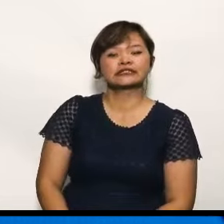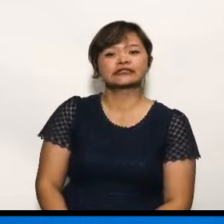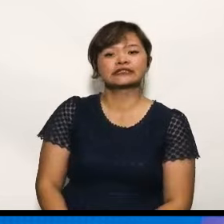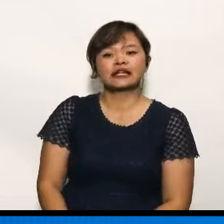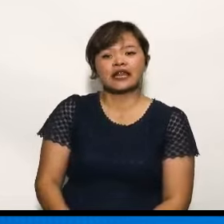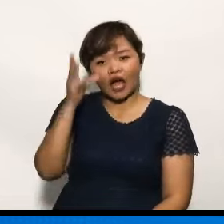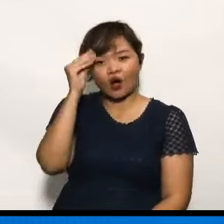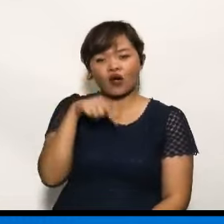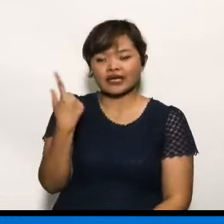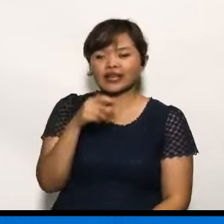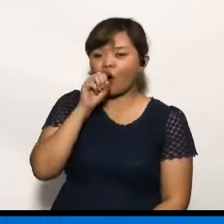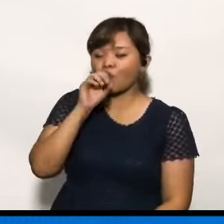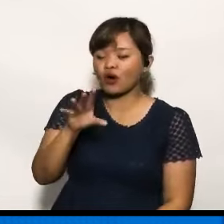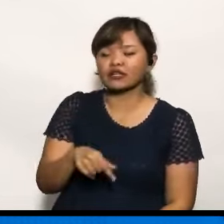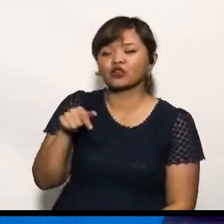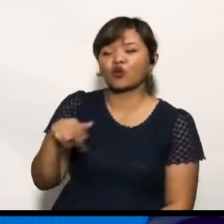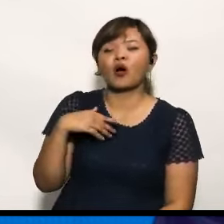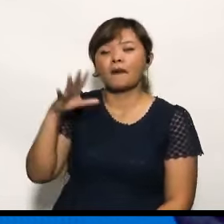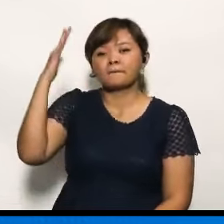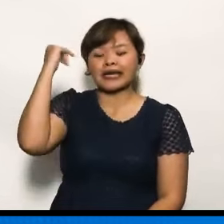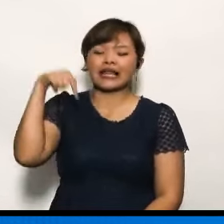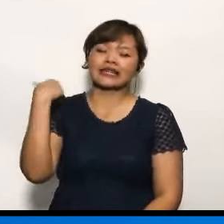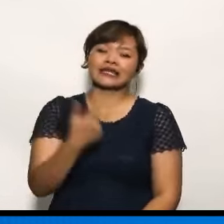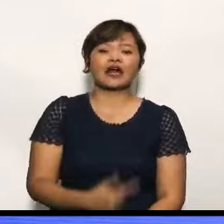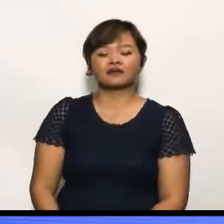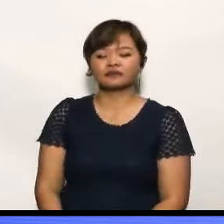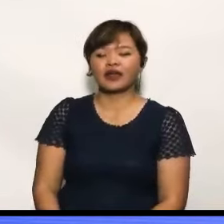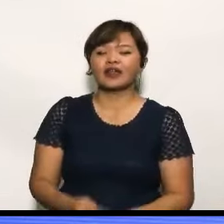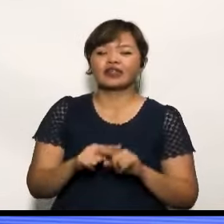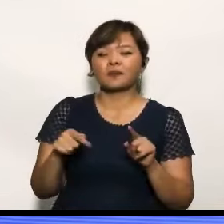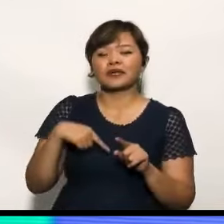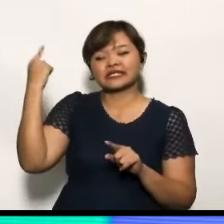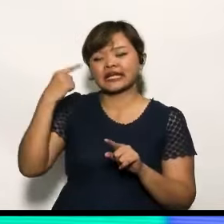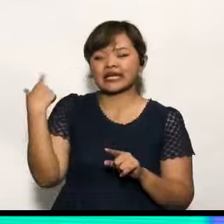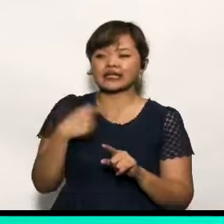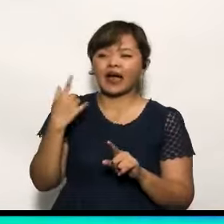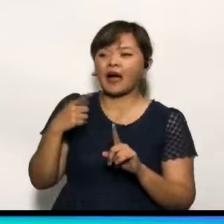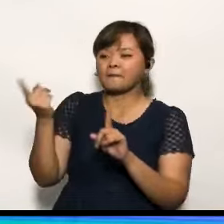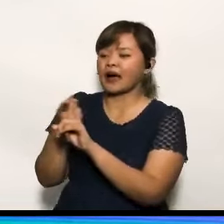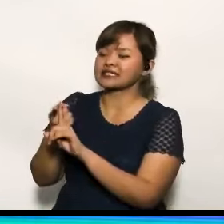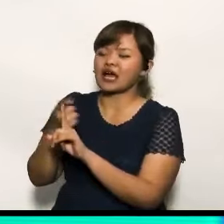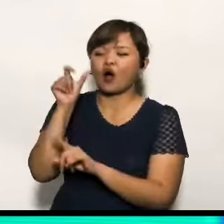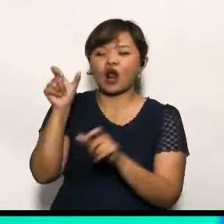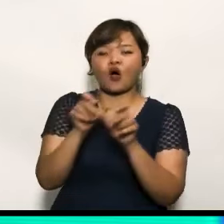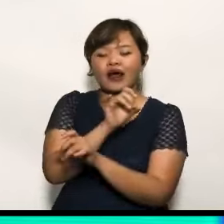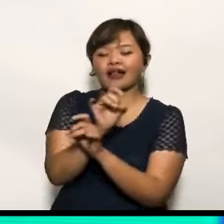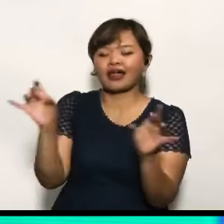Saudara tahu, yang kita omongin itu adalah panggilan kita masing-masing. Tapi seringkali itu yang kita paksakan orang lain untuk